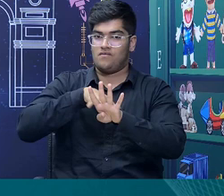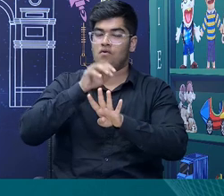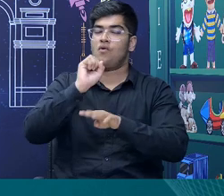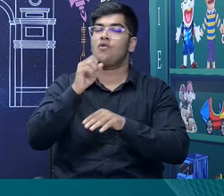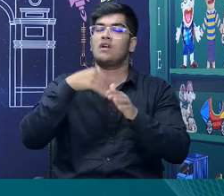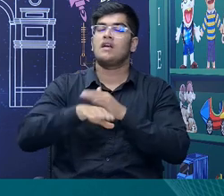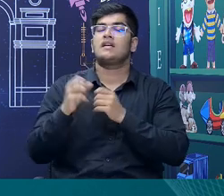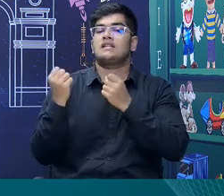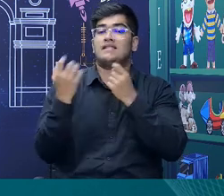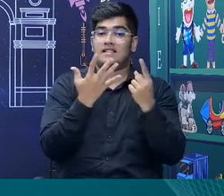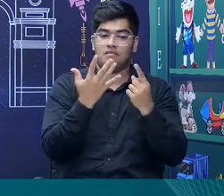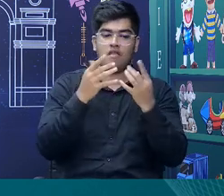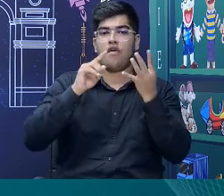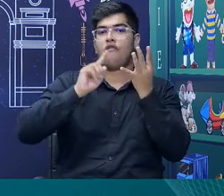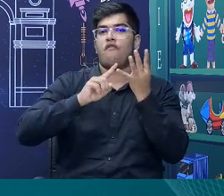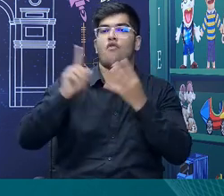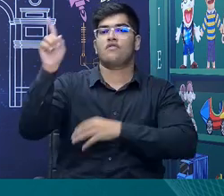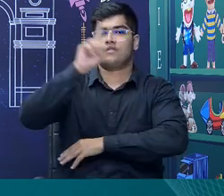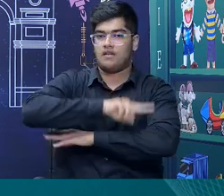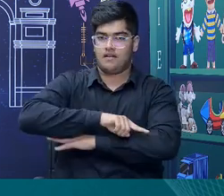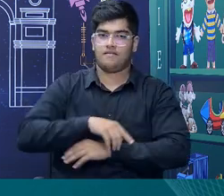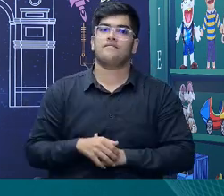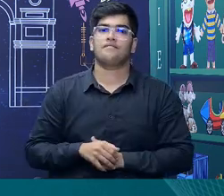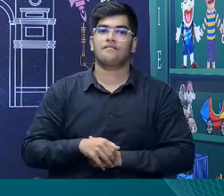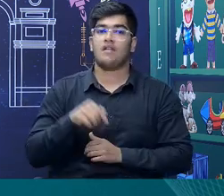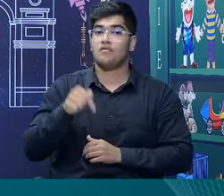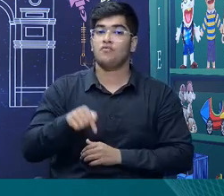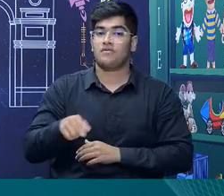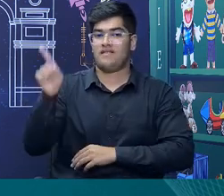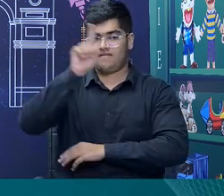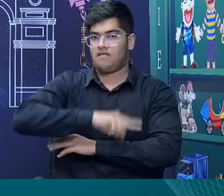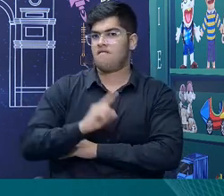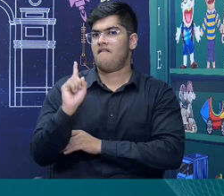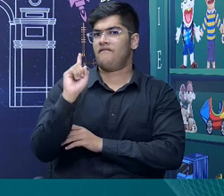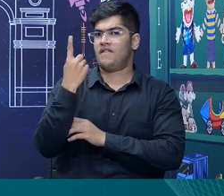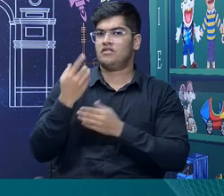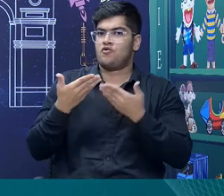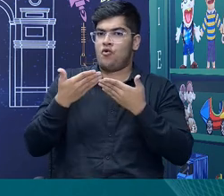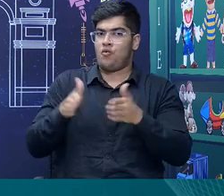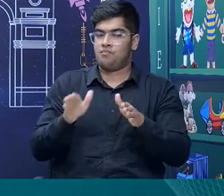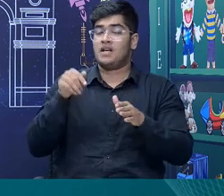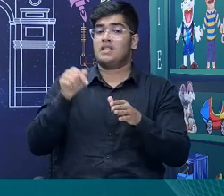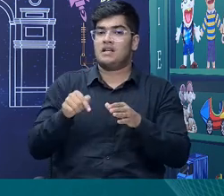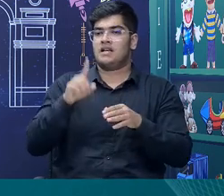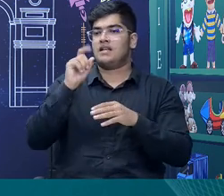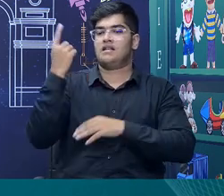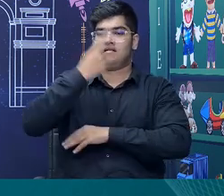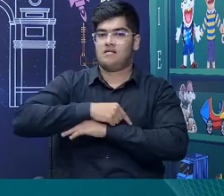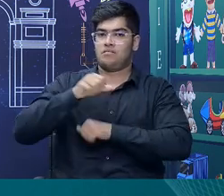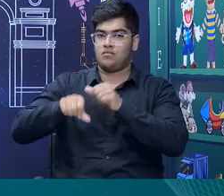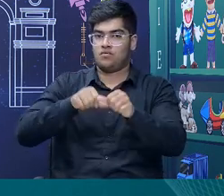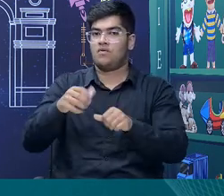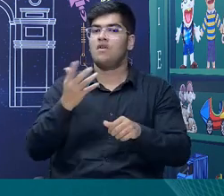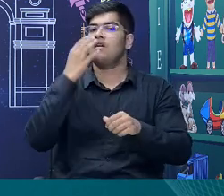यहां पर हम क्या करते हैं की पहले दिन आज पहले दिन है और अब से जो 10 दिन है तो गणेश जी की